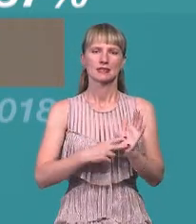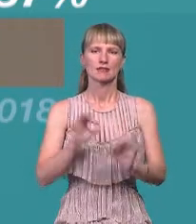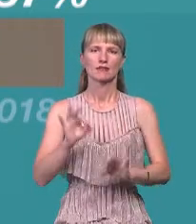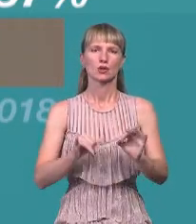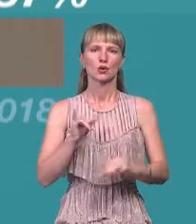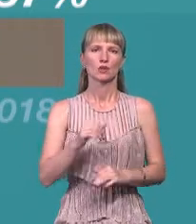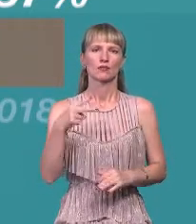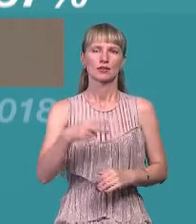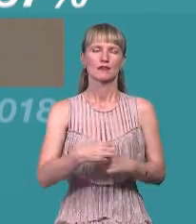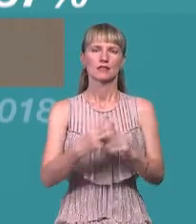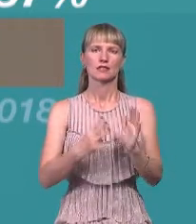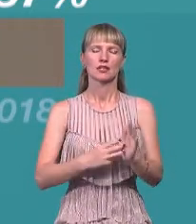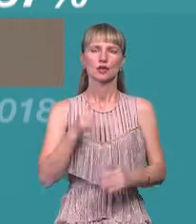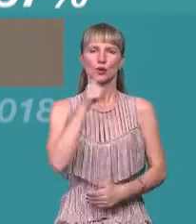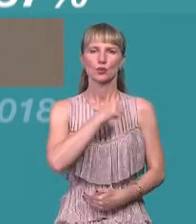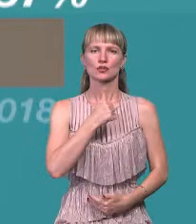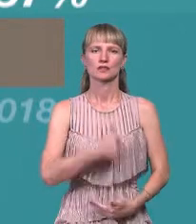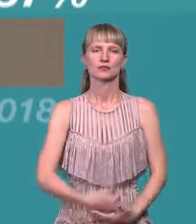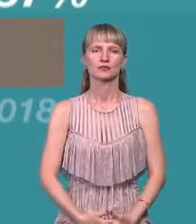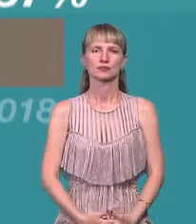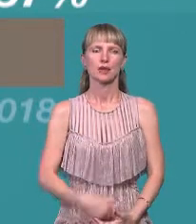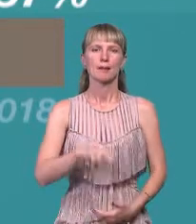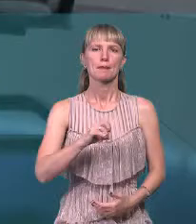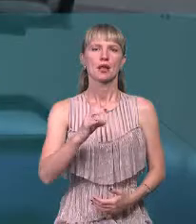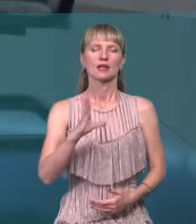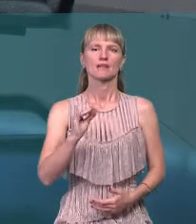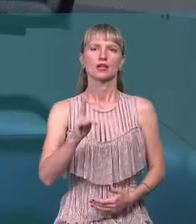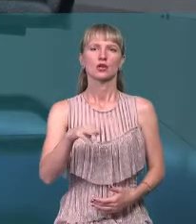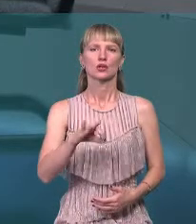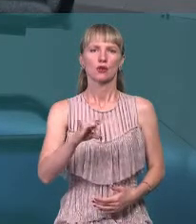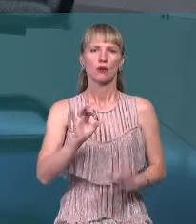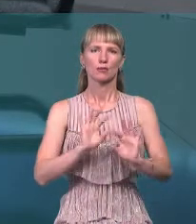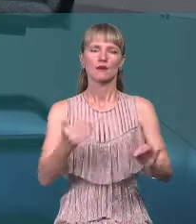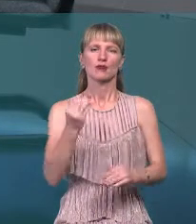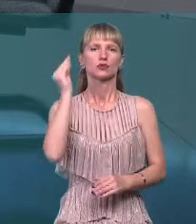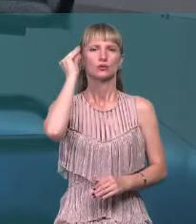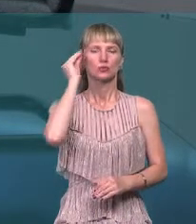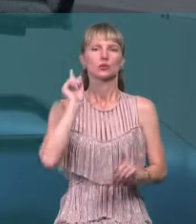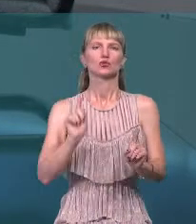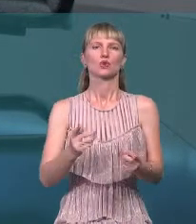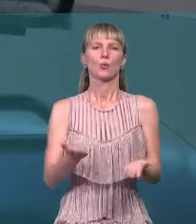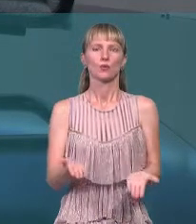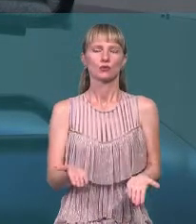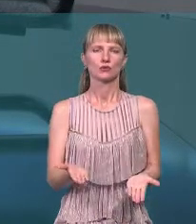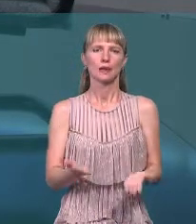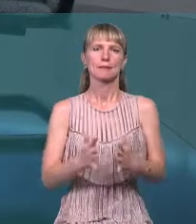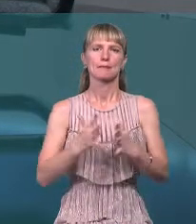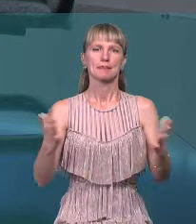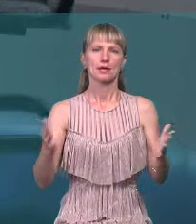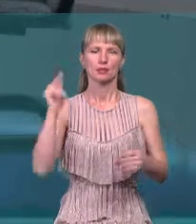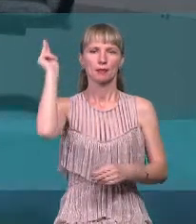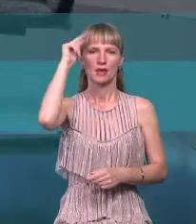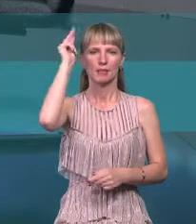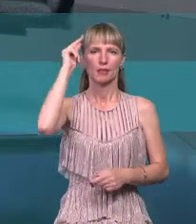4,87% у 2018 році. Пане Вікторе, поясніть, будь ласка, на вашу думку, чому в більшості предметів,